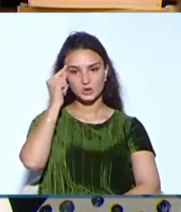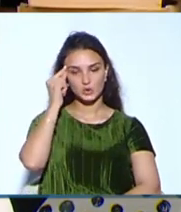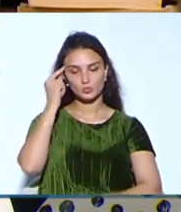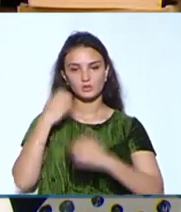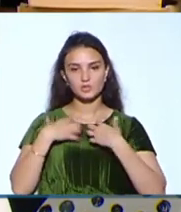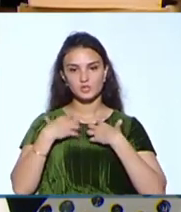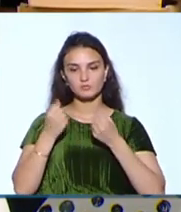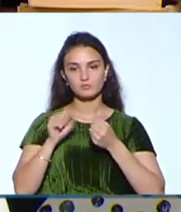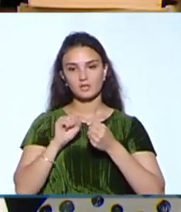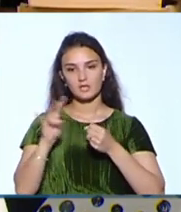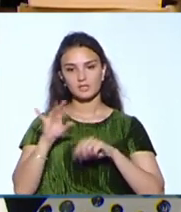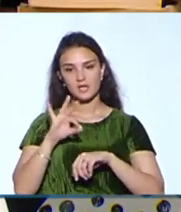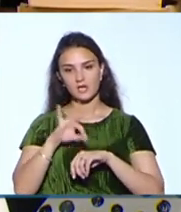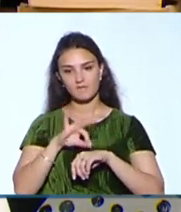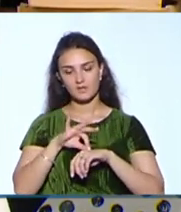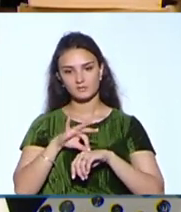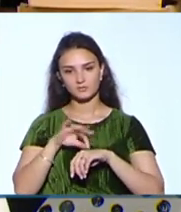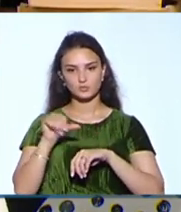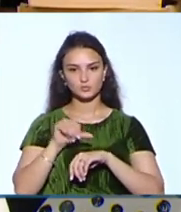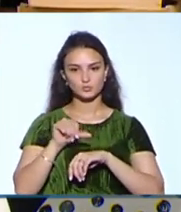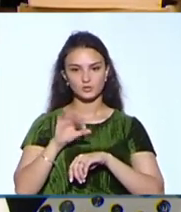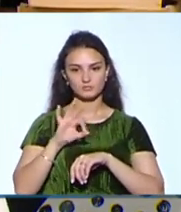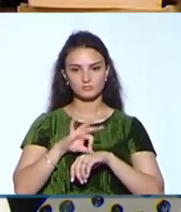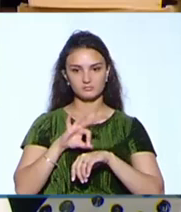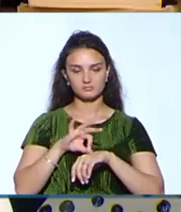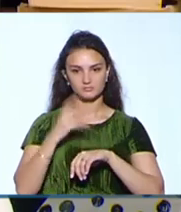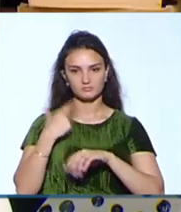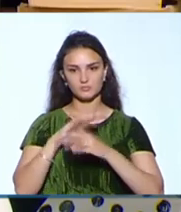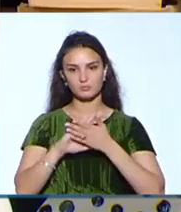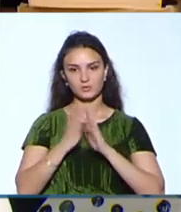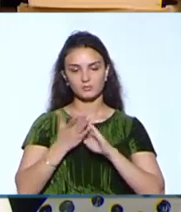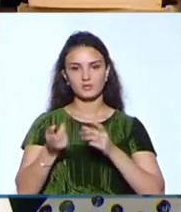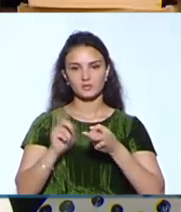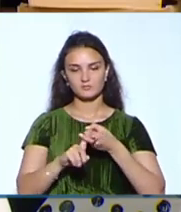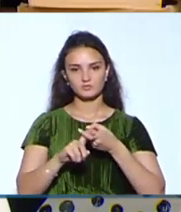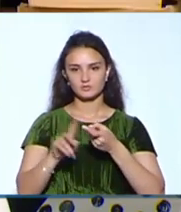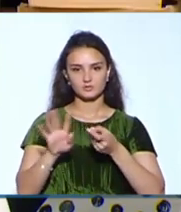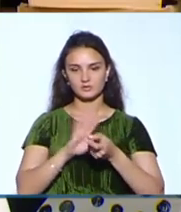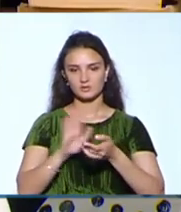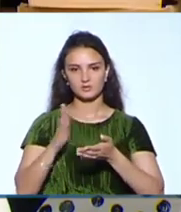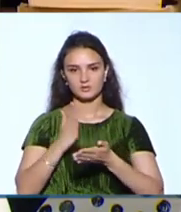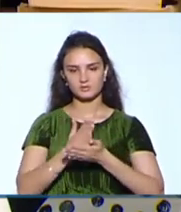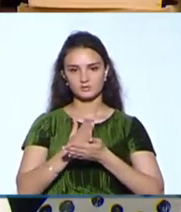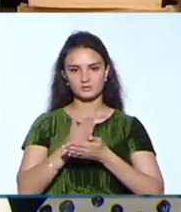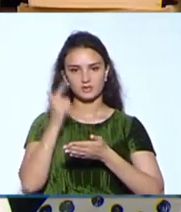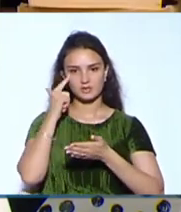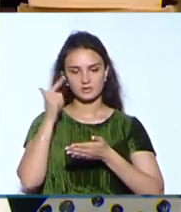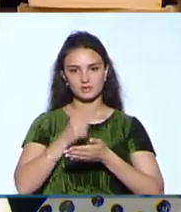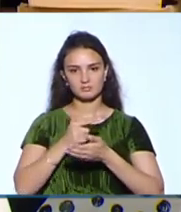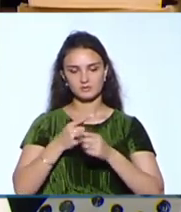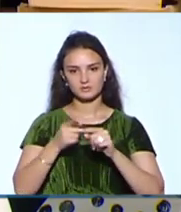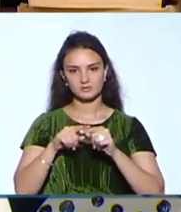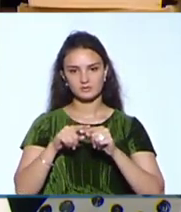ან ავად ყოფნა, ცუდად ყოფნა კონკრეტულ მომენტში კავშირში არ გახლავთ